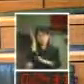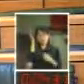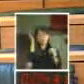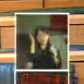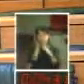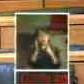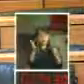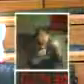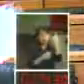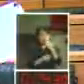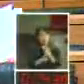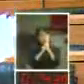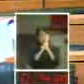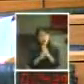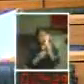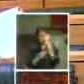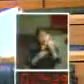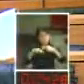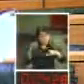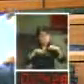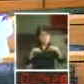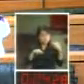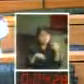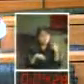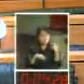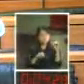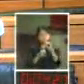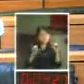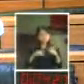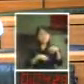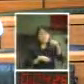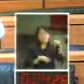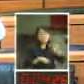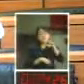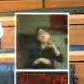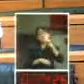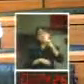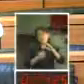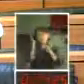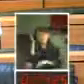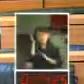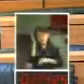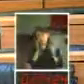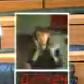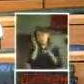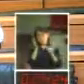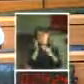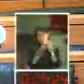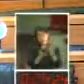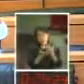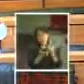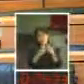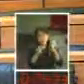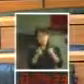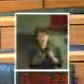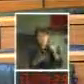ดการติดตามถ้าดูในรอบนอกบอกว่าโอ้คนภาคใต้ได้เงินเยอะกันจริงๆที่จริงมันอยู่ในเนื้องานเหล่านี้ครับแล้วมันไม่